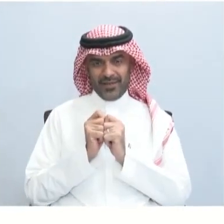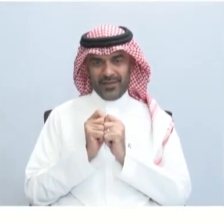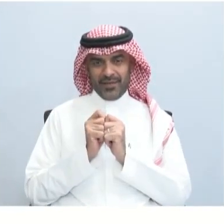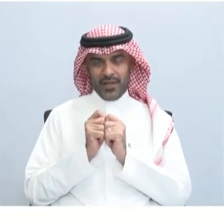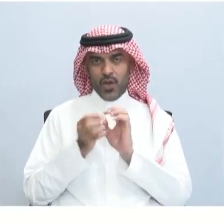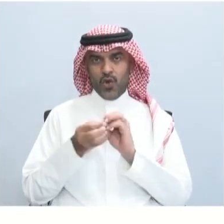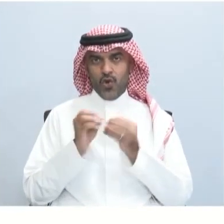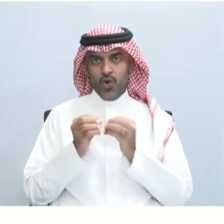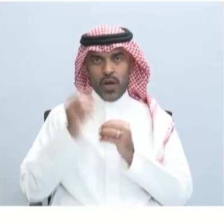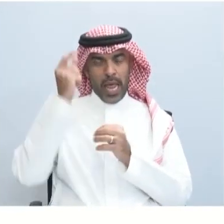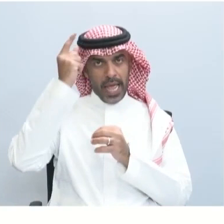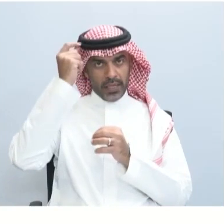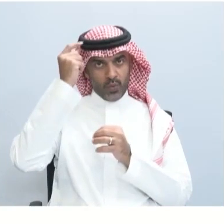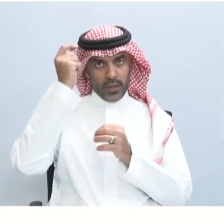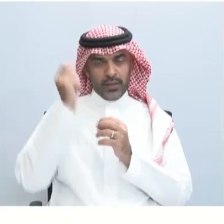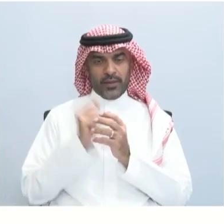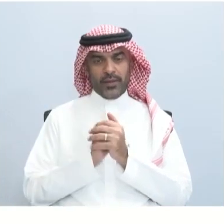اللون اسود